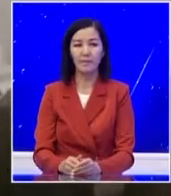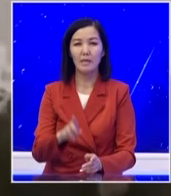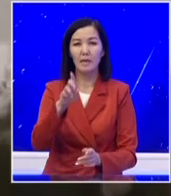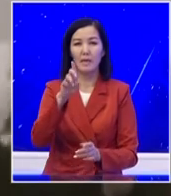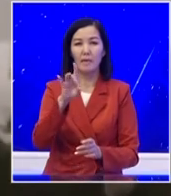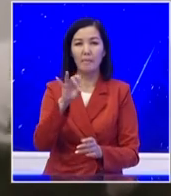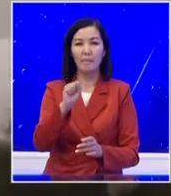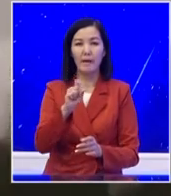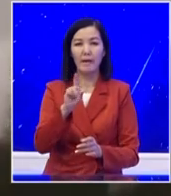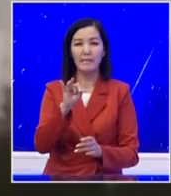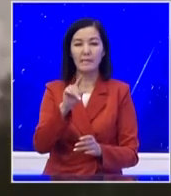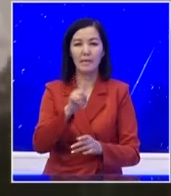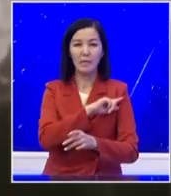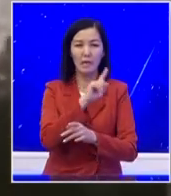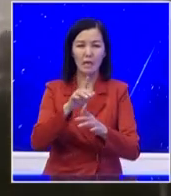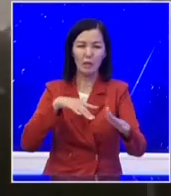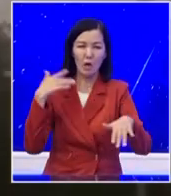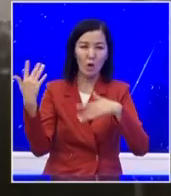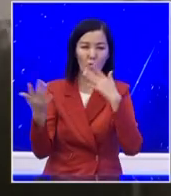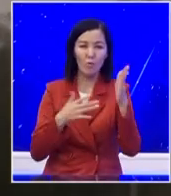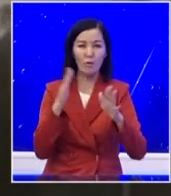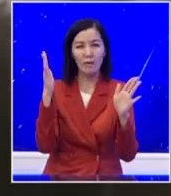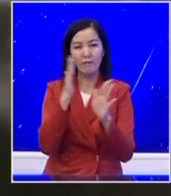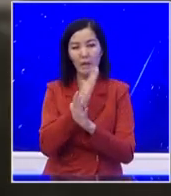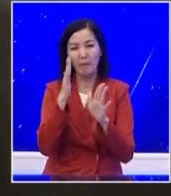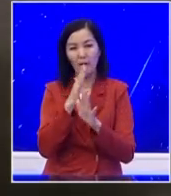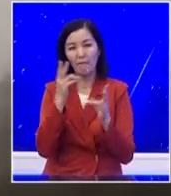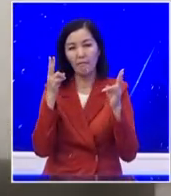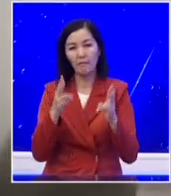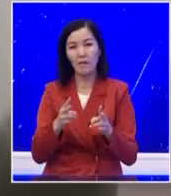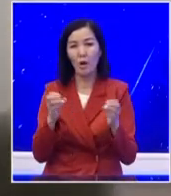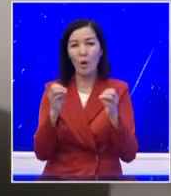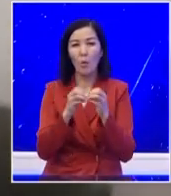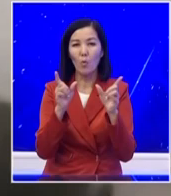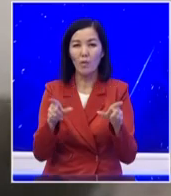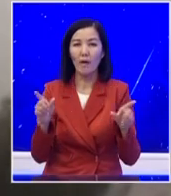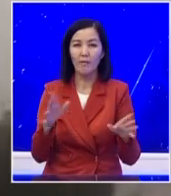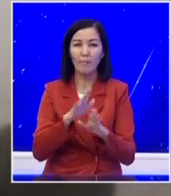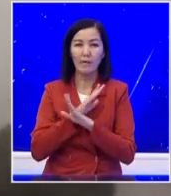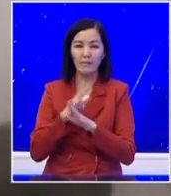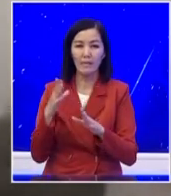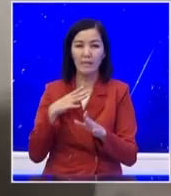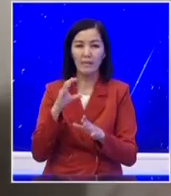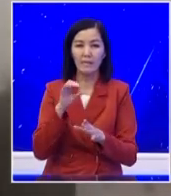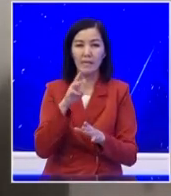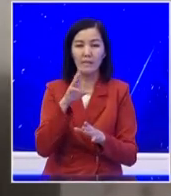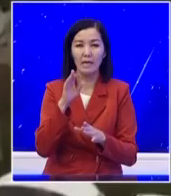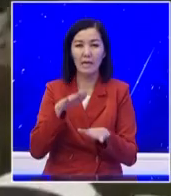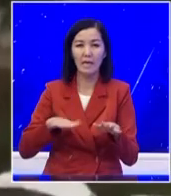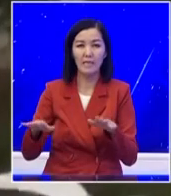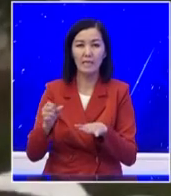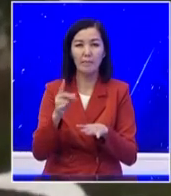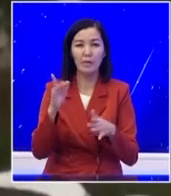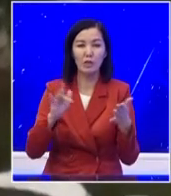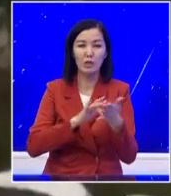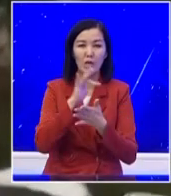Бразилияның оңтүстігінде дүлей дауыл болды. Табиғаттың тосын мінезінен 10 адам қаза тапты. Елдегі Санта-Катарина штатының бірнеше